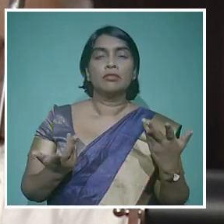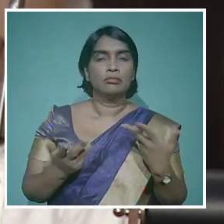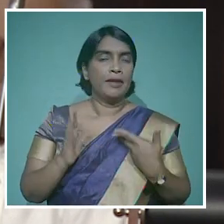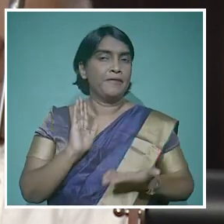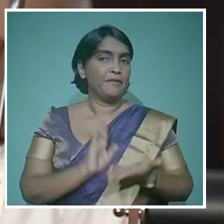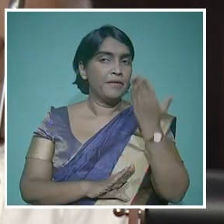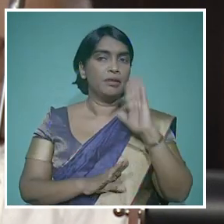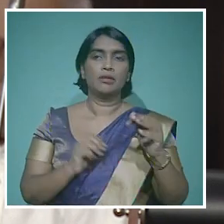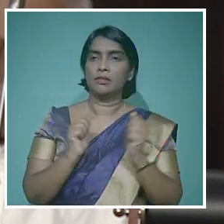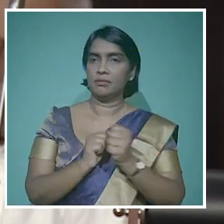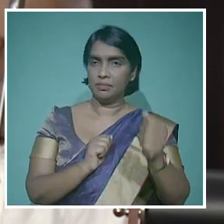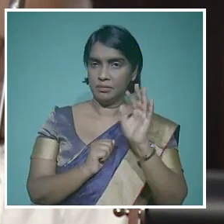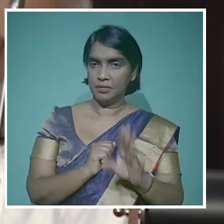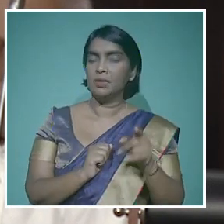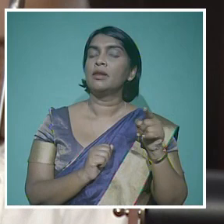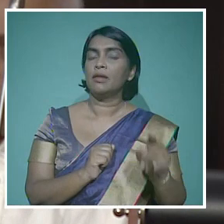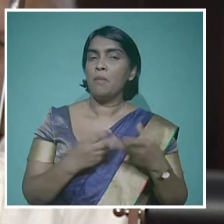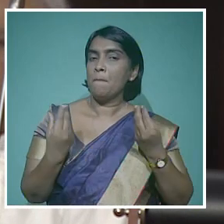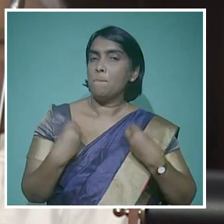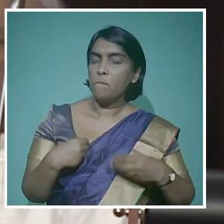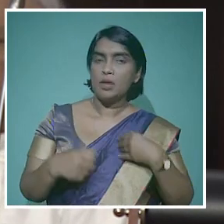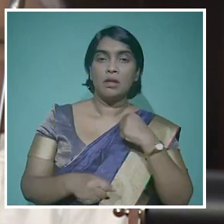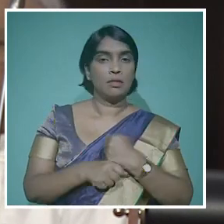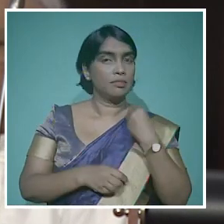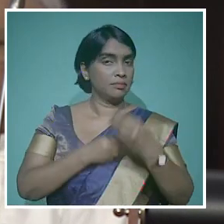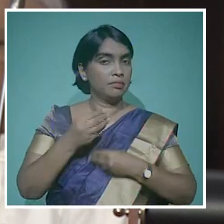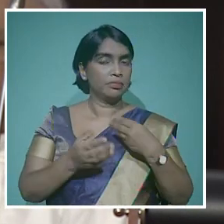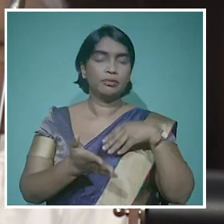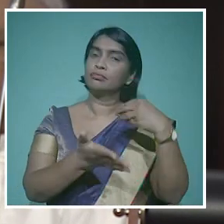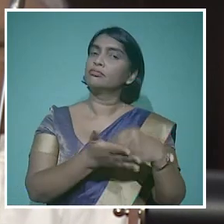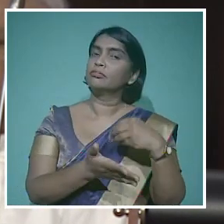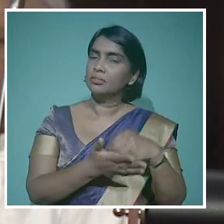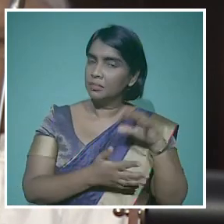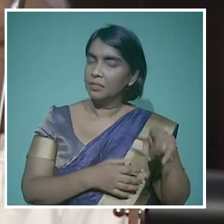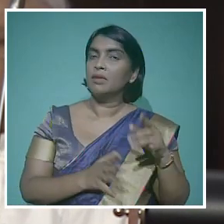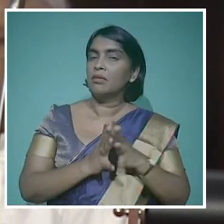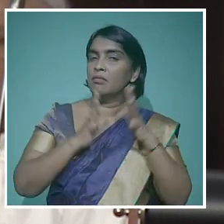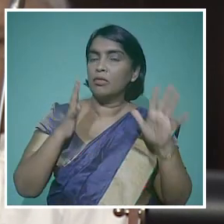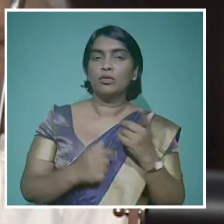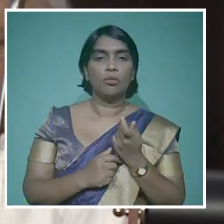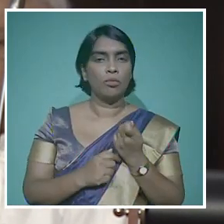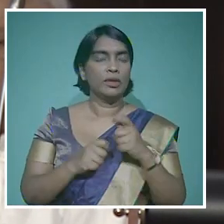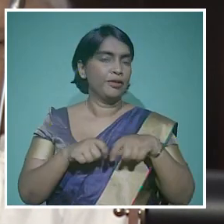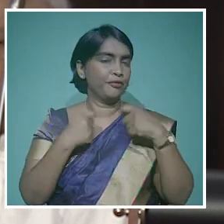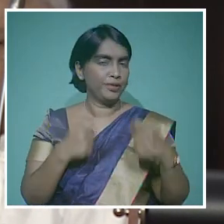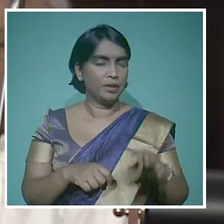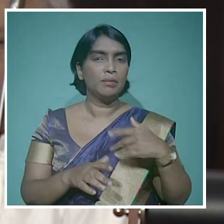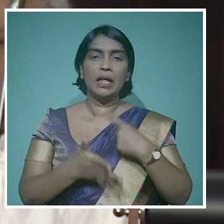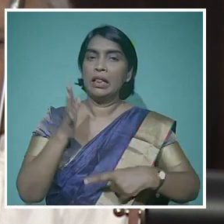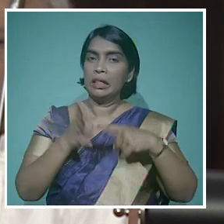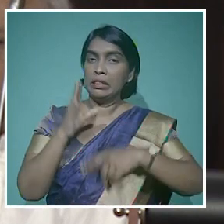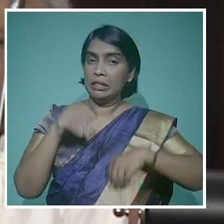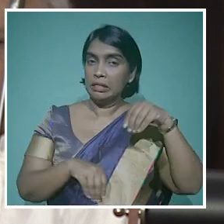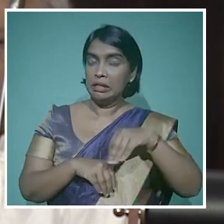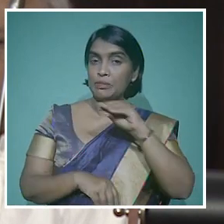කර ගැනීමට කටයුතු කරනවා. පාඩු ලබන රාජ්‍ය ව්‍යවසායන් නඩත්තු කිරීමට විශාල මුදලක් වැය කළා. දේශපාලන